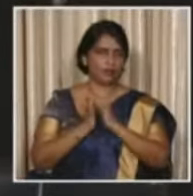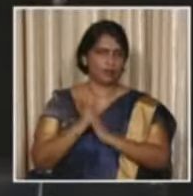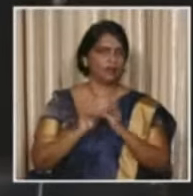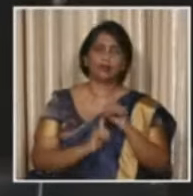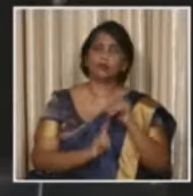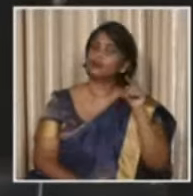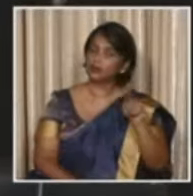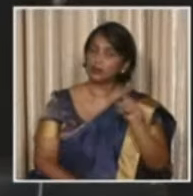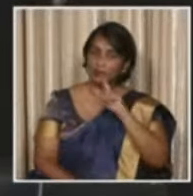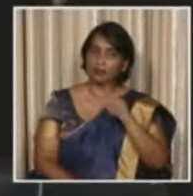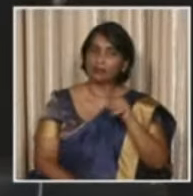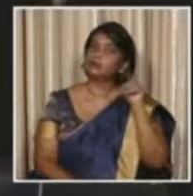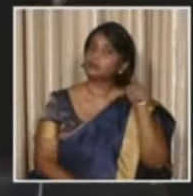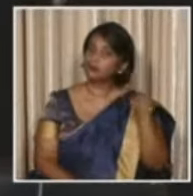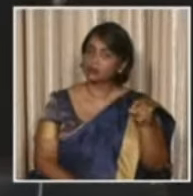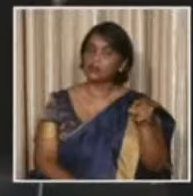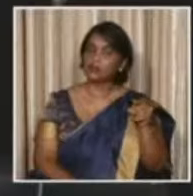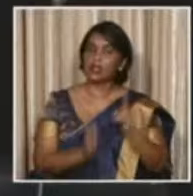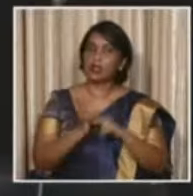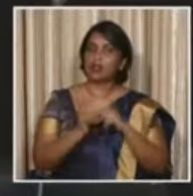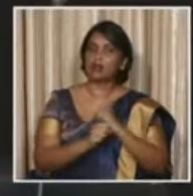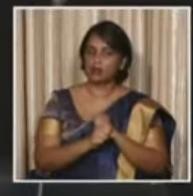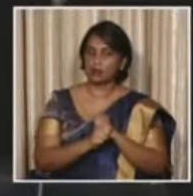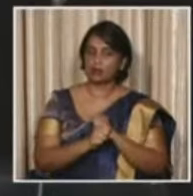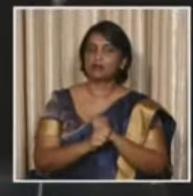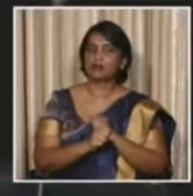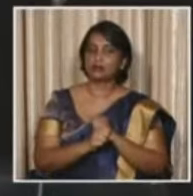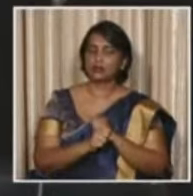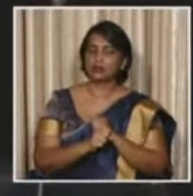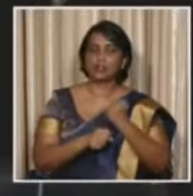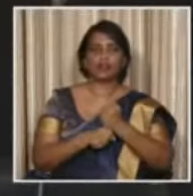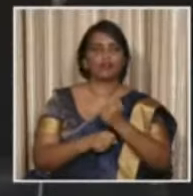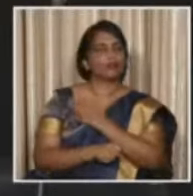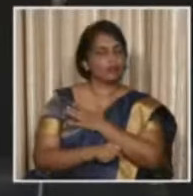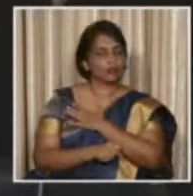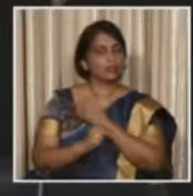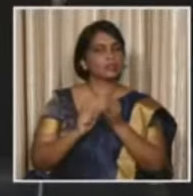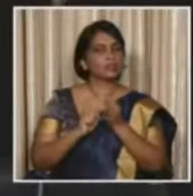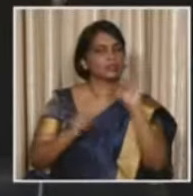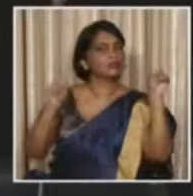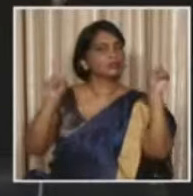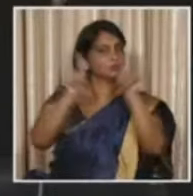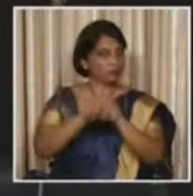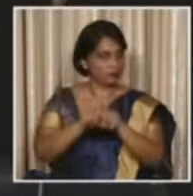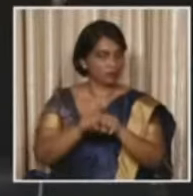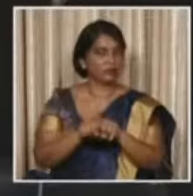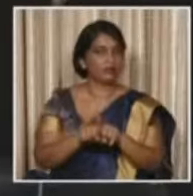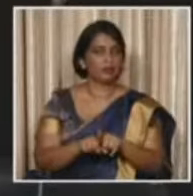දැන් ඔබතුමා කියනවා ඔබතුමා යද්දි නාලක් ගොඩේව මන්තිතුමාලු ගෝඨාභය රාජපක්ෂ ජනාධිපතිතුමත් එක්ක හිටියේ.